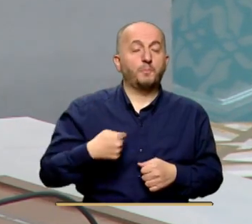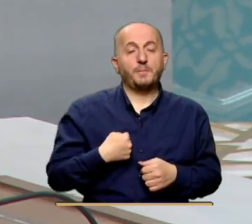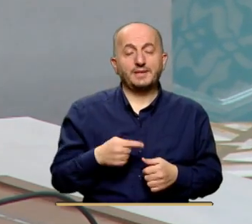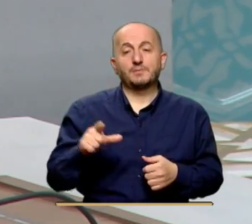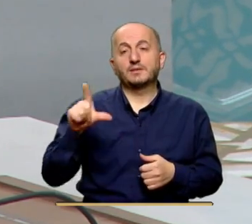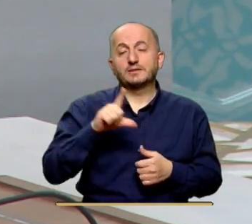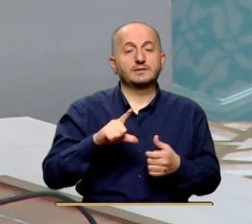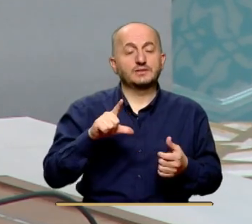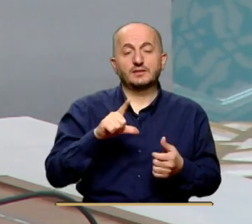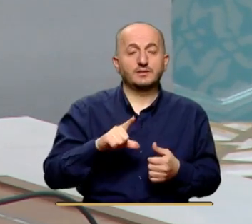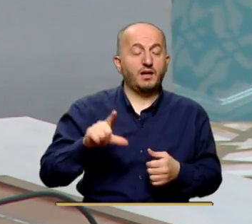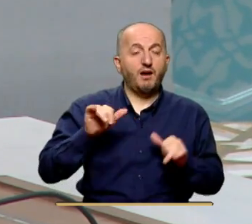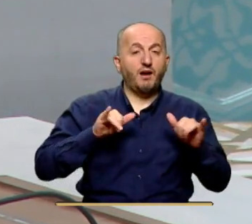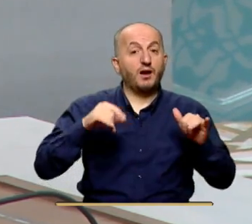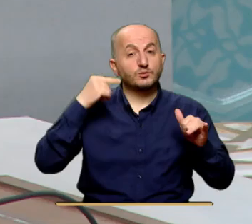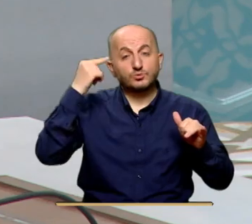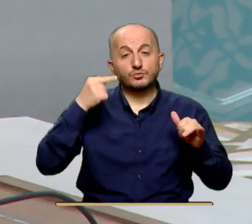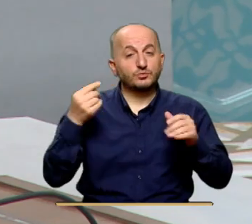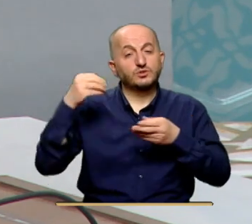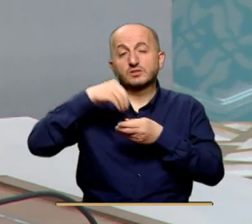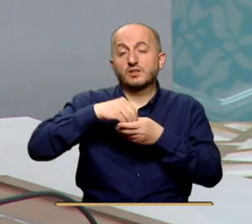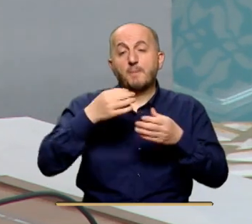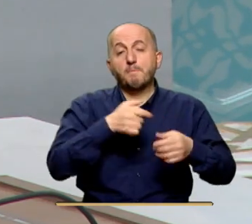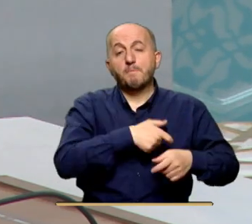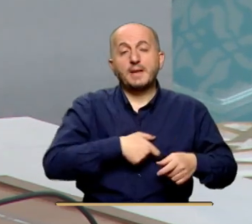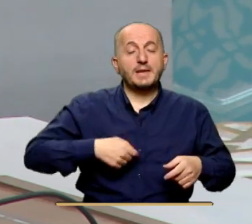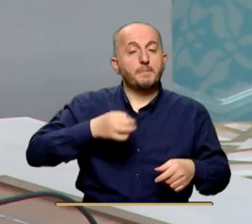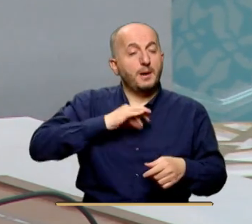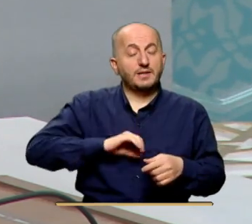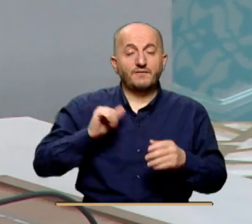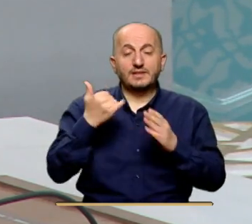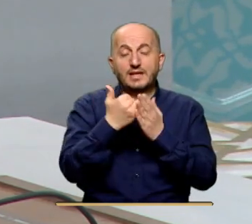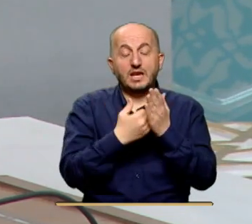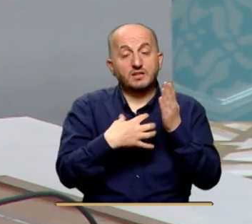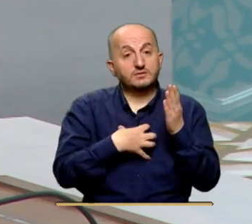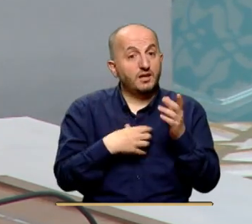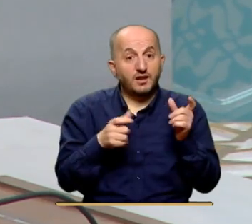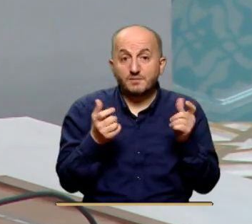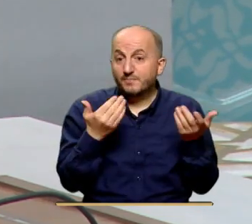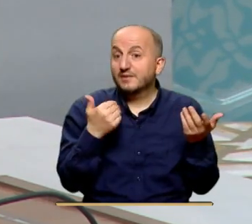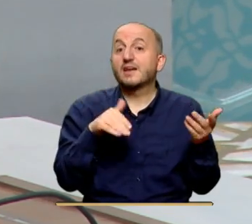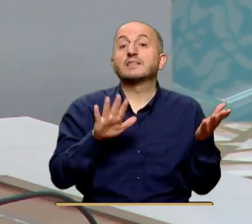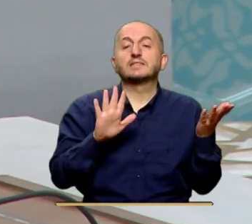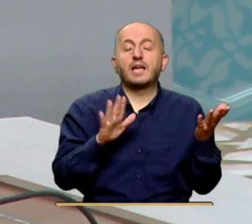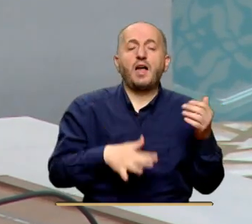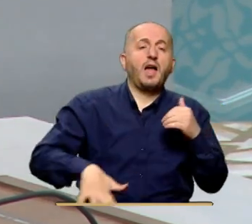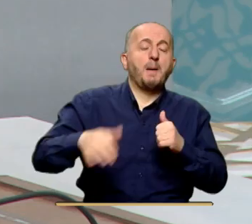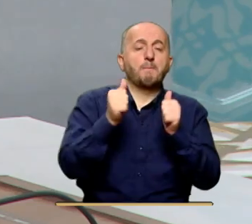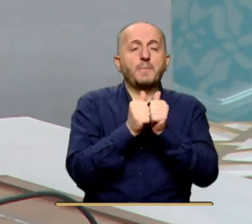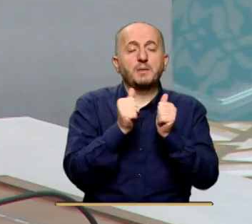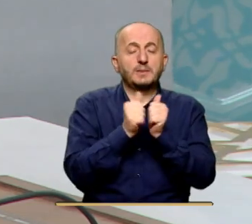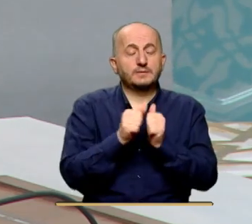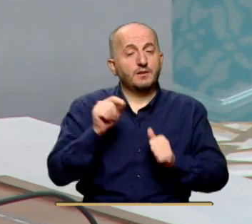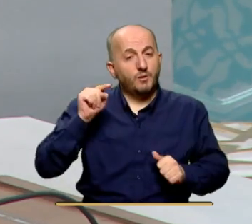liselim aynı şuuru taşıyamıyorsa, milli manevi değerlere sahip çıkamıyorsa hep birlikte bu